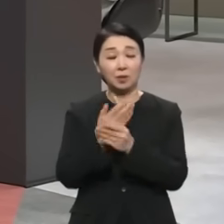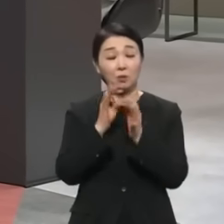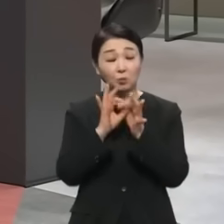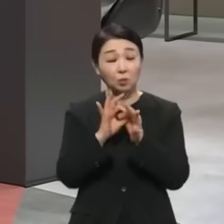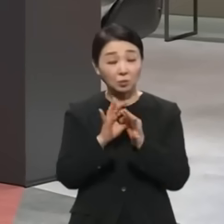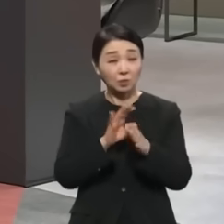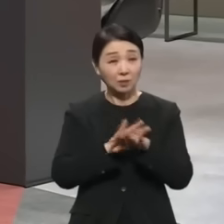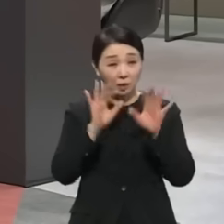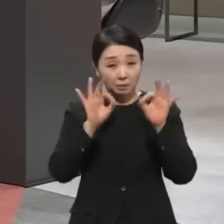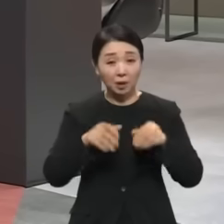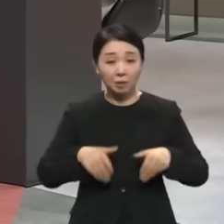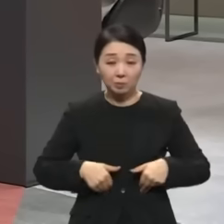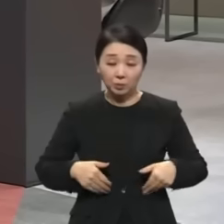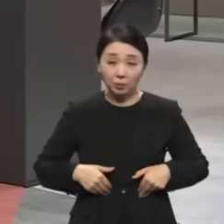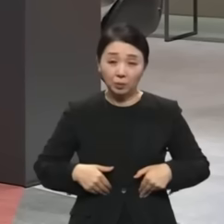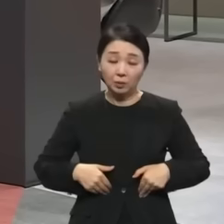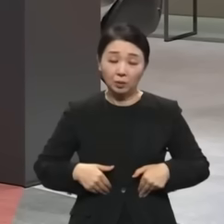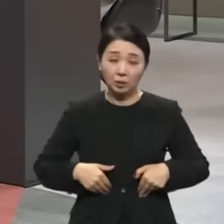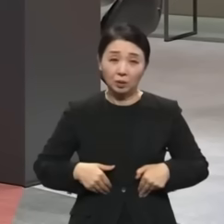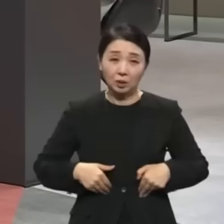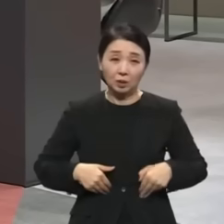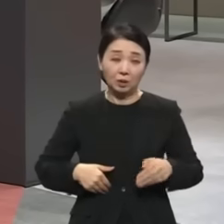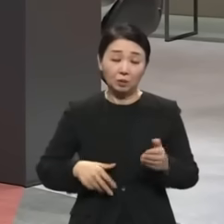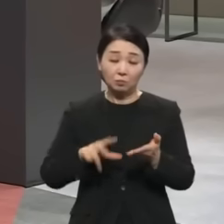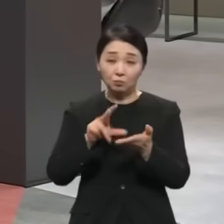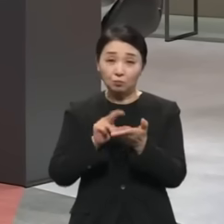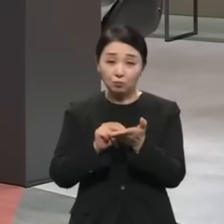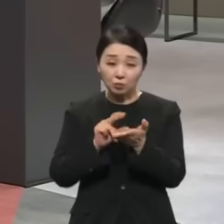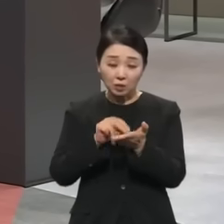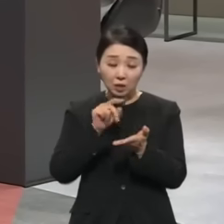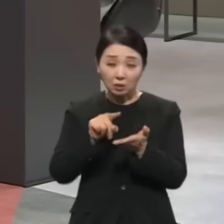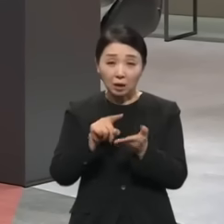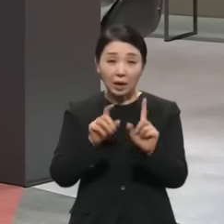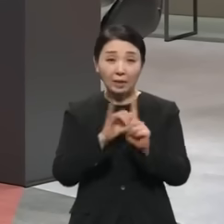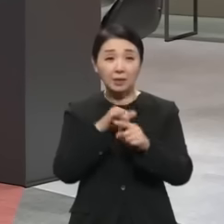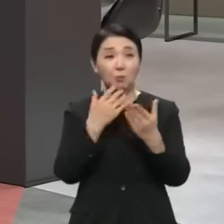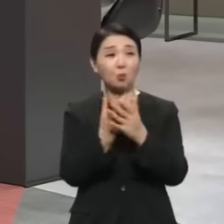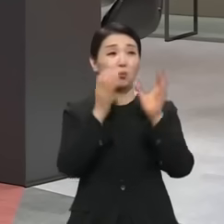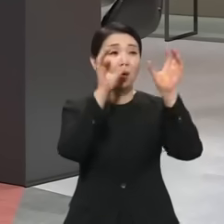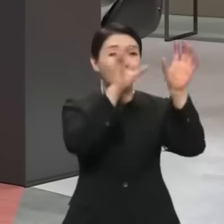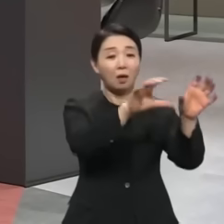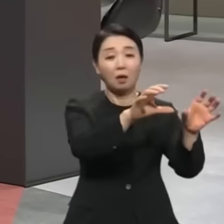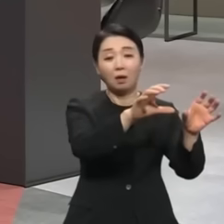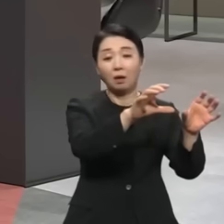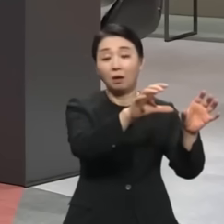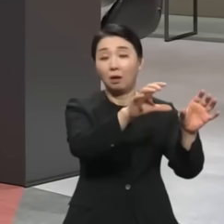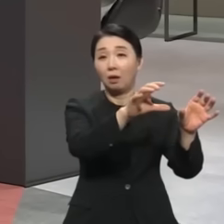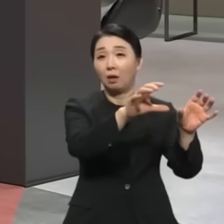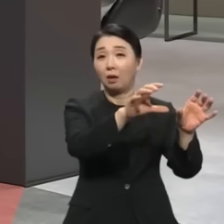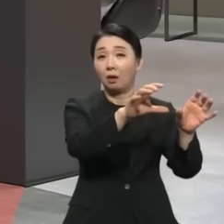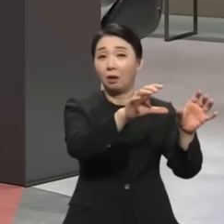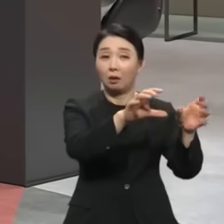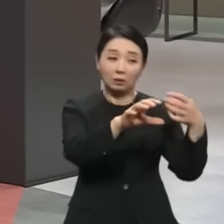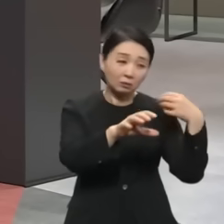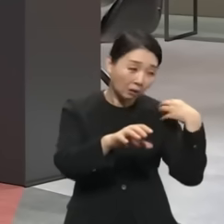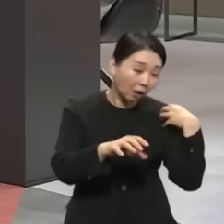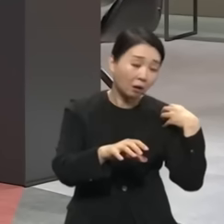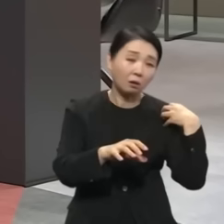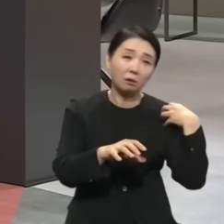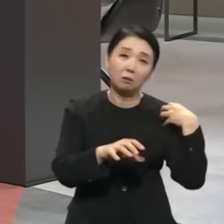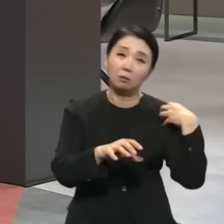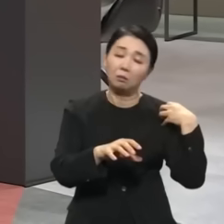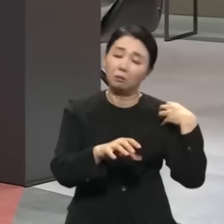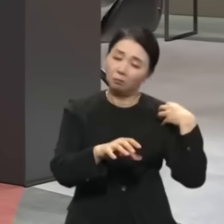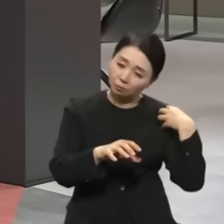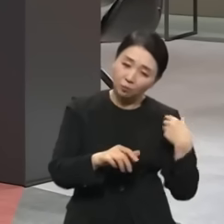통해서도 한 사람이이 문제를 모두 떠안고 이런 것들은 사실 담임교사한테도 너무나 지나친 가혹한 일이거든요